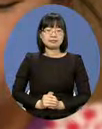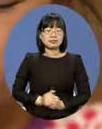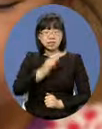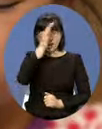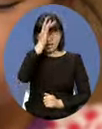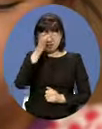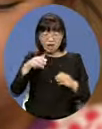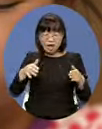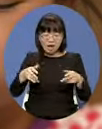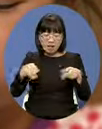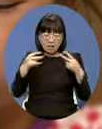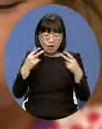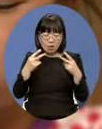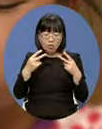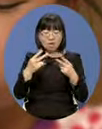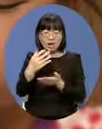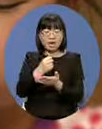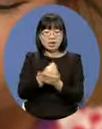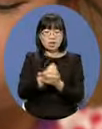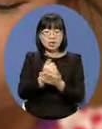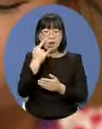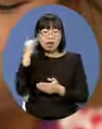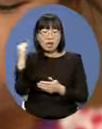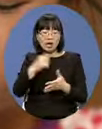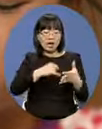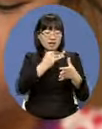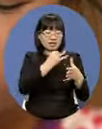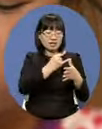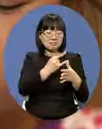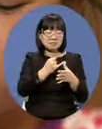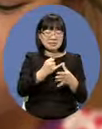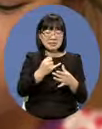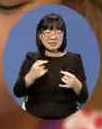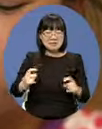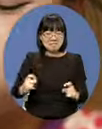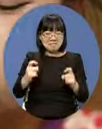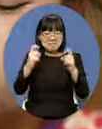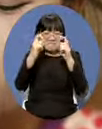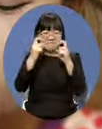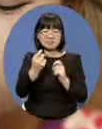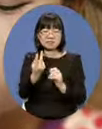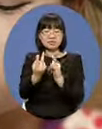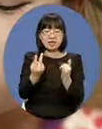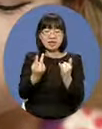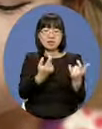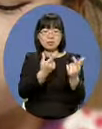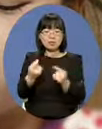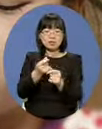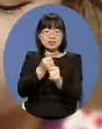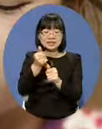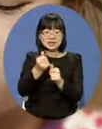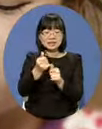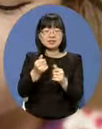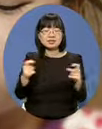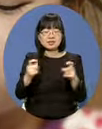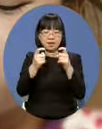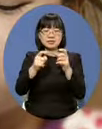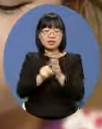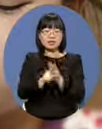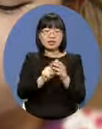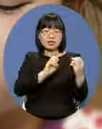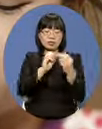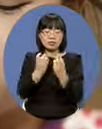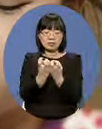라면을 사이에 두고 벌어진 엄마와 킬기의 팽팽한 기싸움. 두 사람 모두 이기는 싸움이 되기 위해선 어떤 대화의